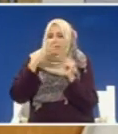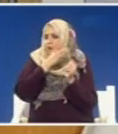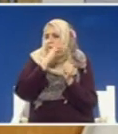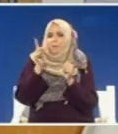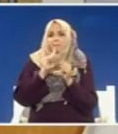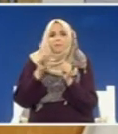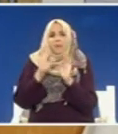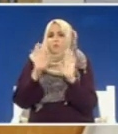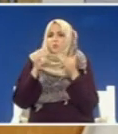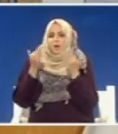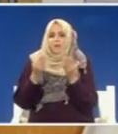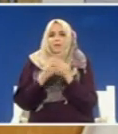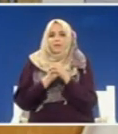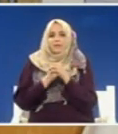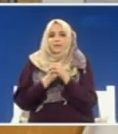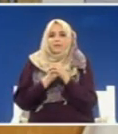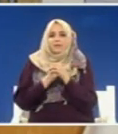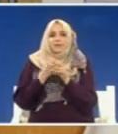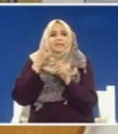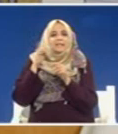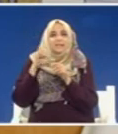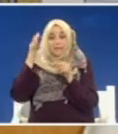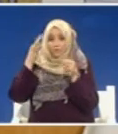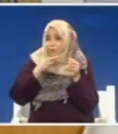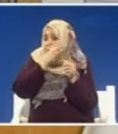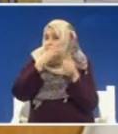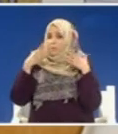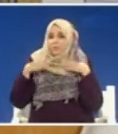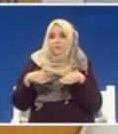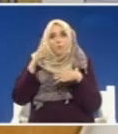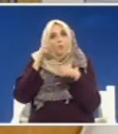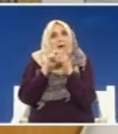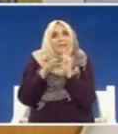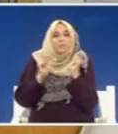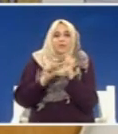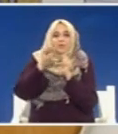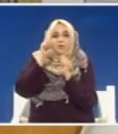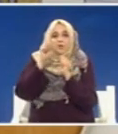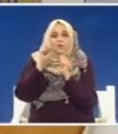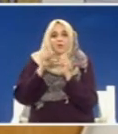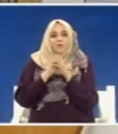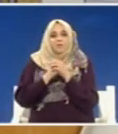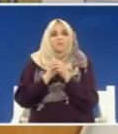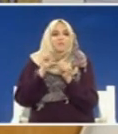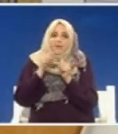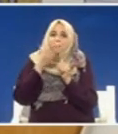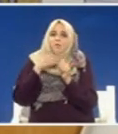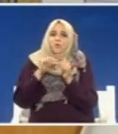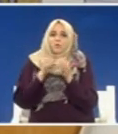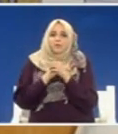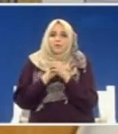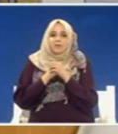ولا الخمار. أيوة. إن لبست الحجاب أو لبست الخمار تأدبا مع الله تعالى وكلامه فهذا أفضل.